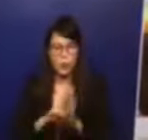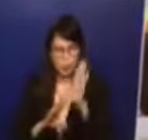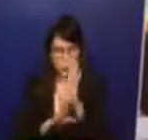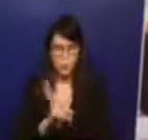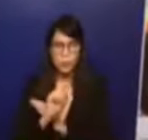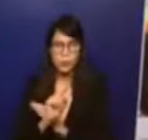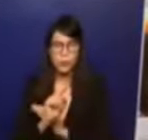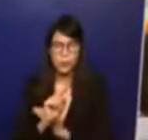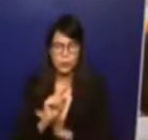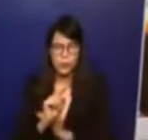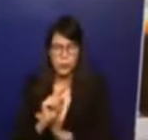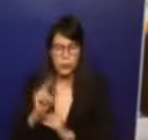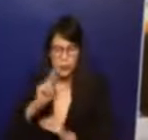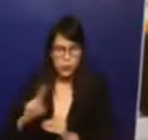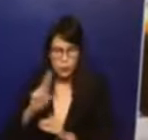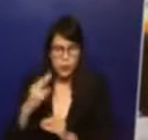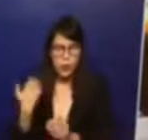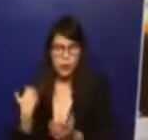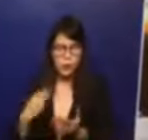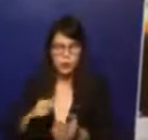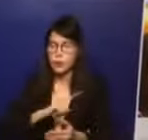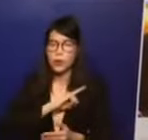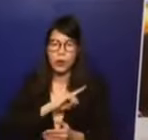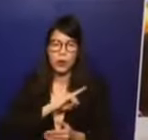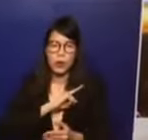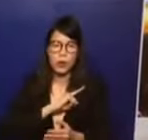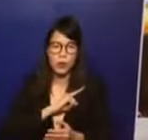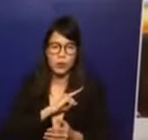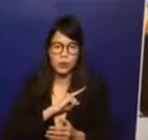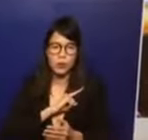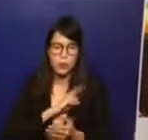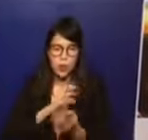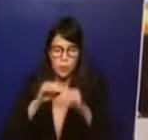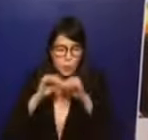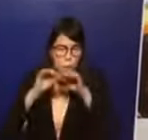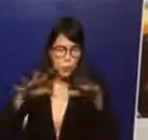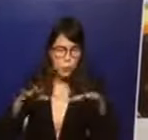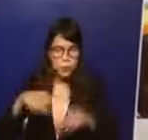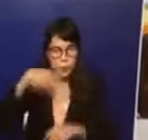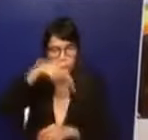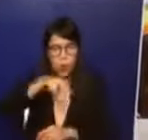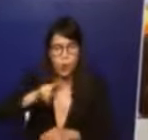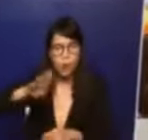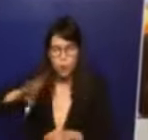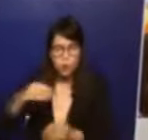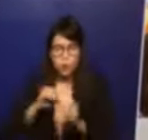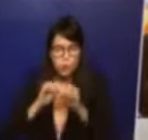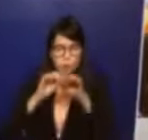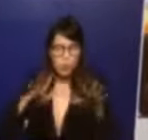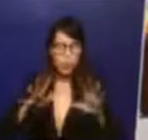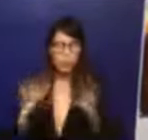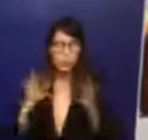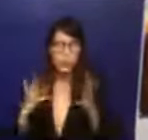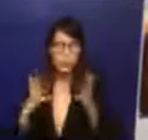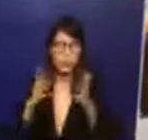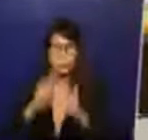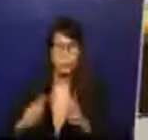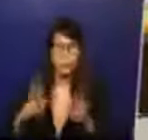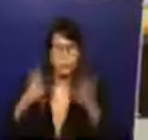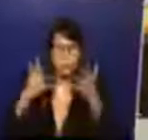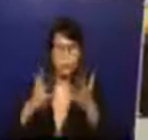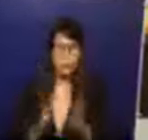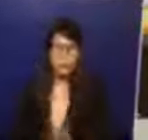ที่ใช้ภายในใช้กันเองและไม่เคยถูกประกาศในพระราชกิจจานุเบกษาเลยค่ะ